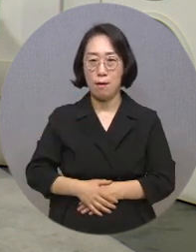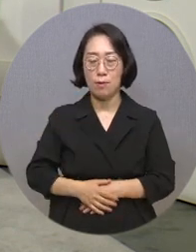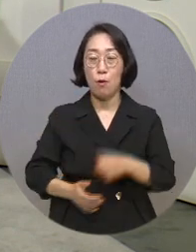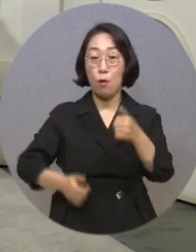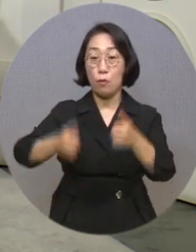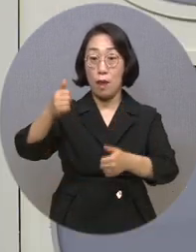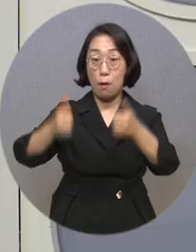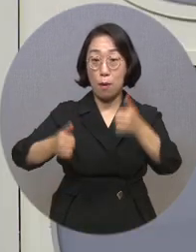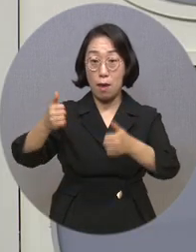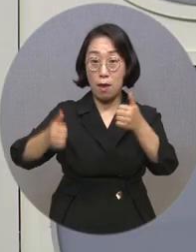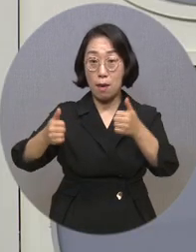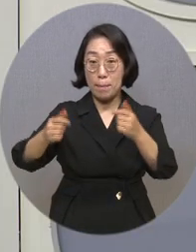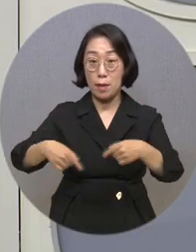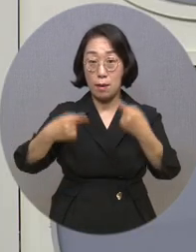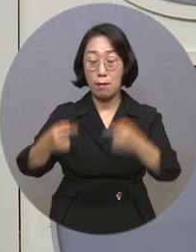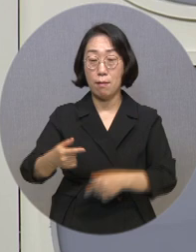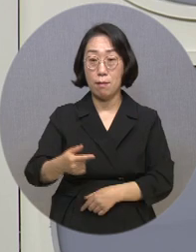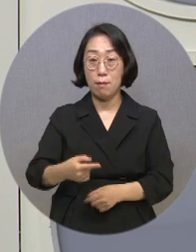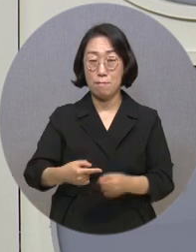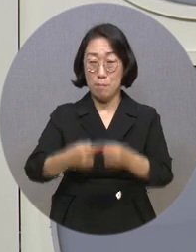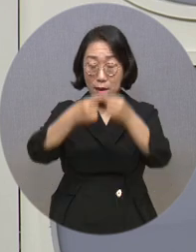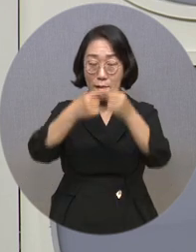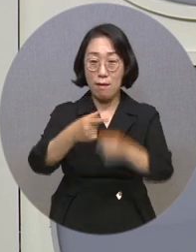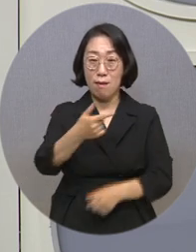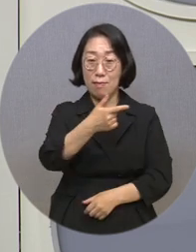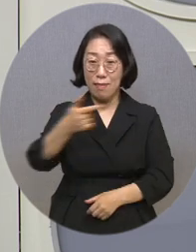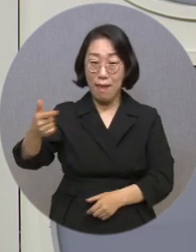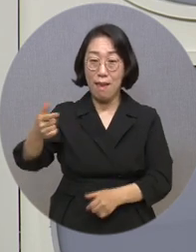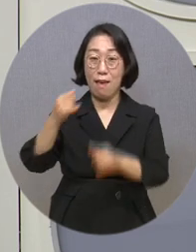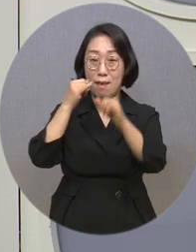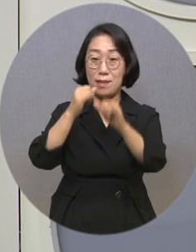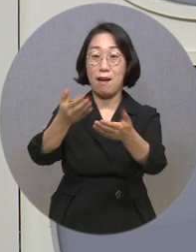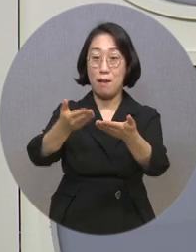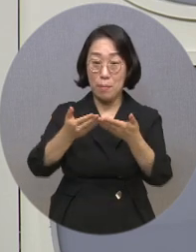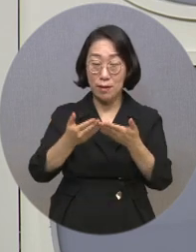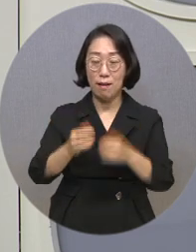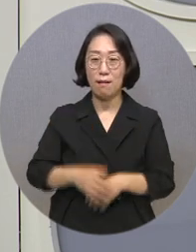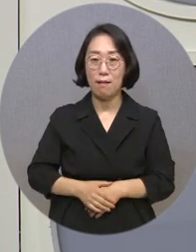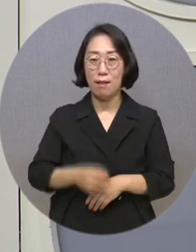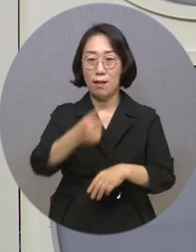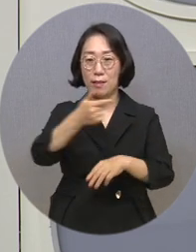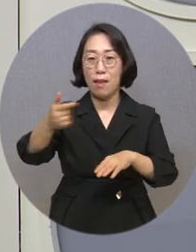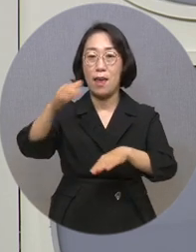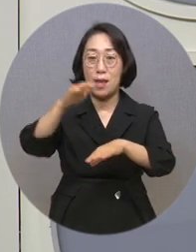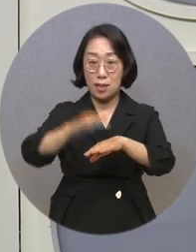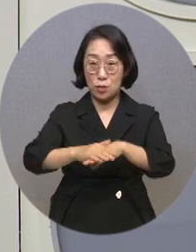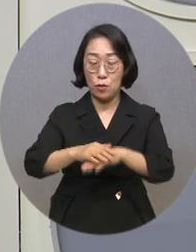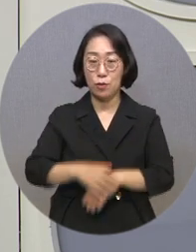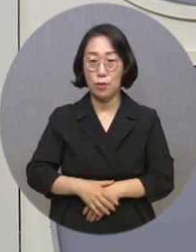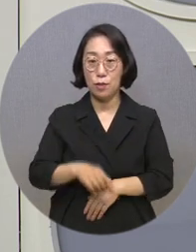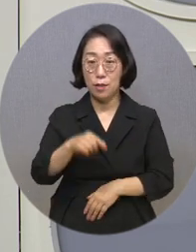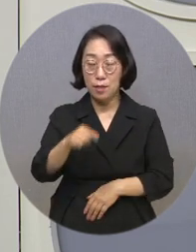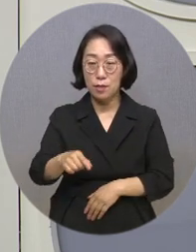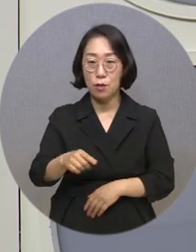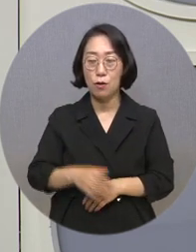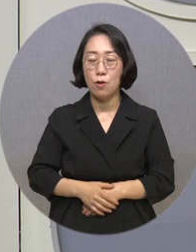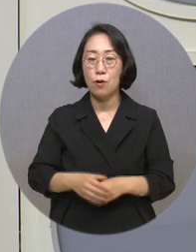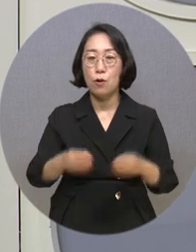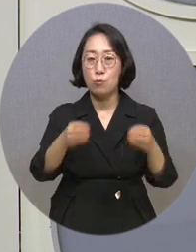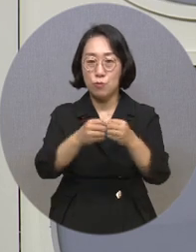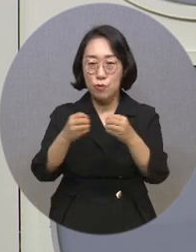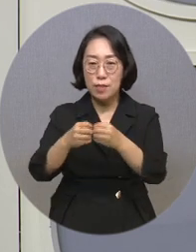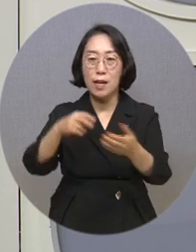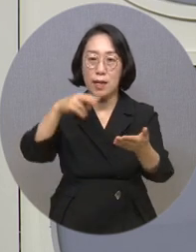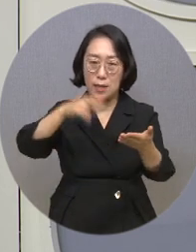있어서 나갔더니 대상을 주더라고요. 그래가지고 대전에서 시낭송가를 이제 복지사업을 하면서